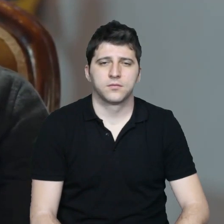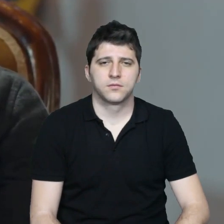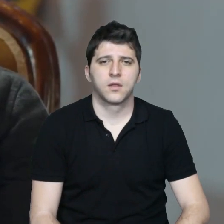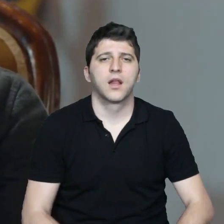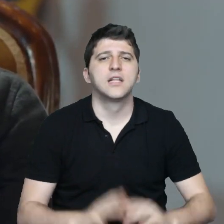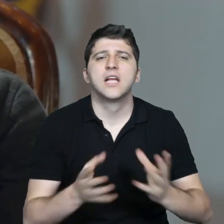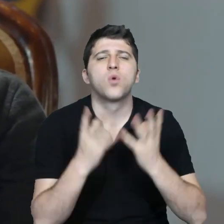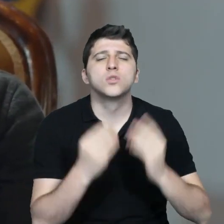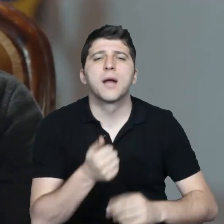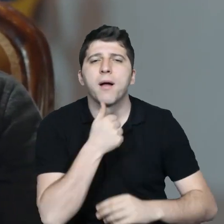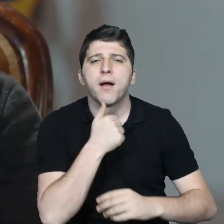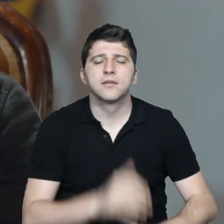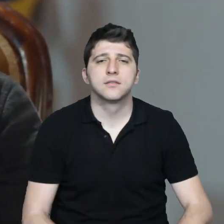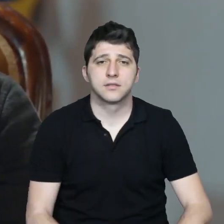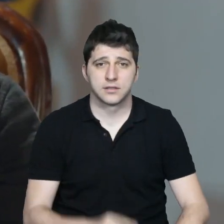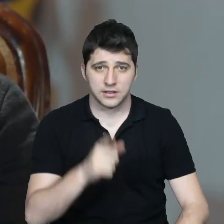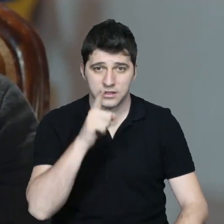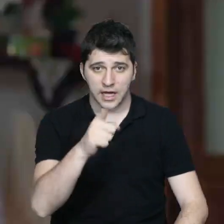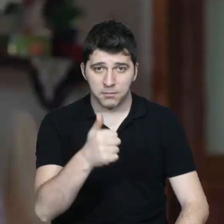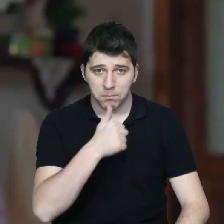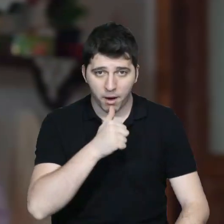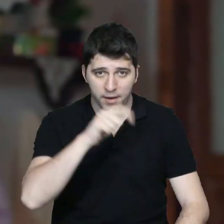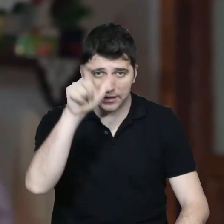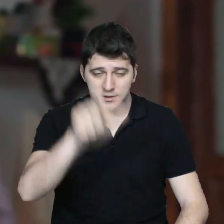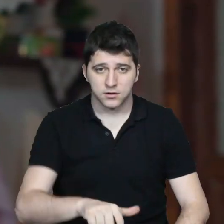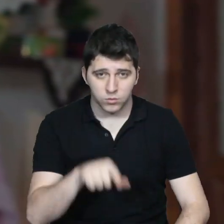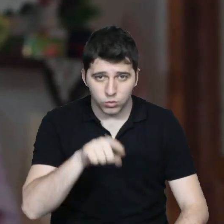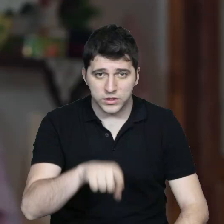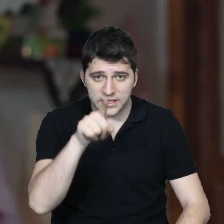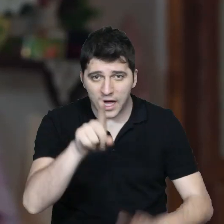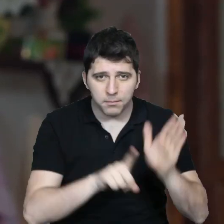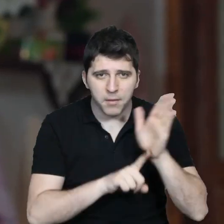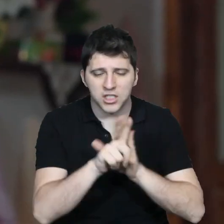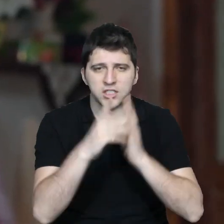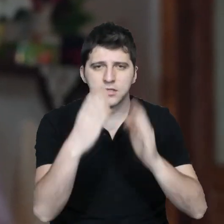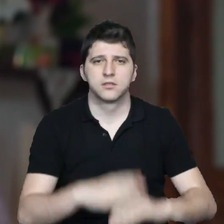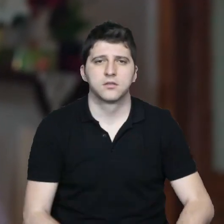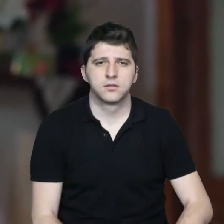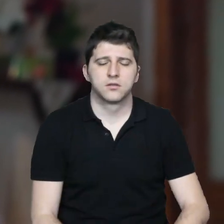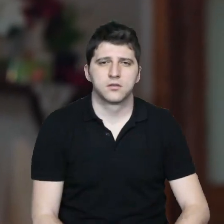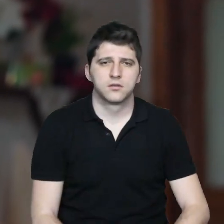Nasıl olacak bu baba? Sen babasın. Bunu sen başaracaksın.